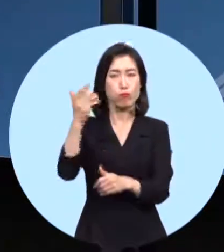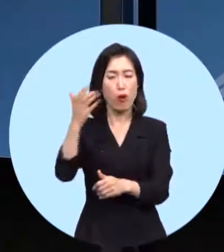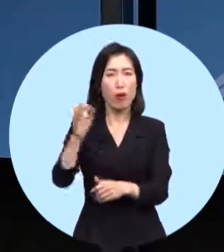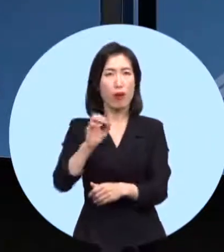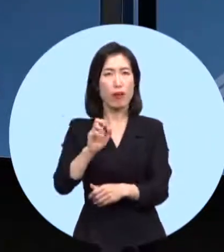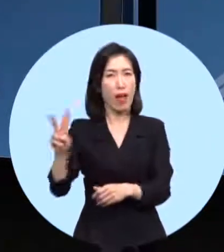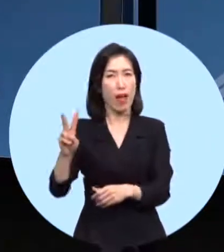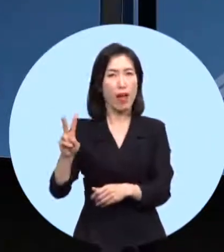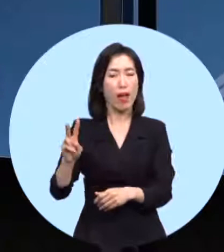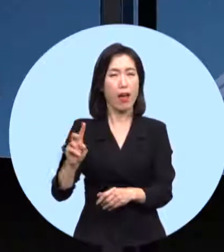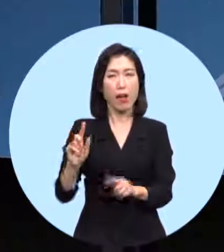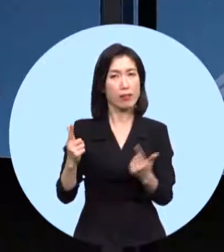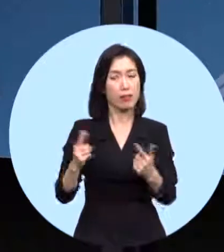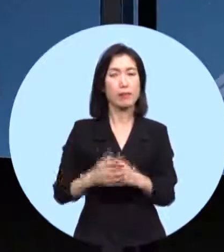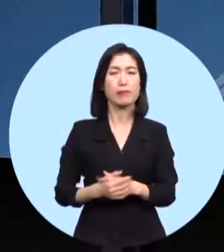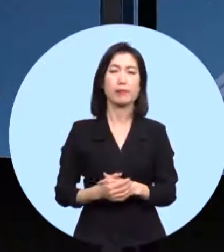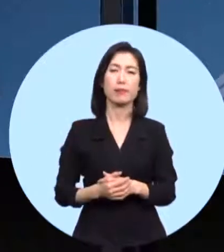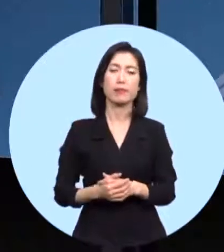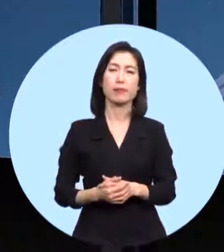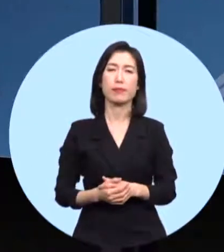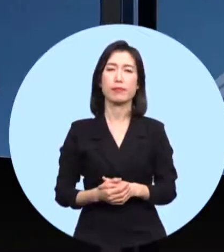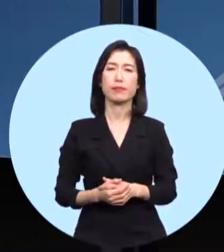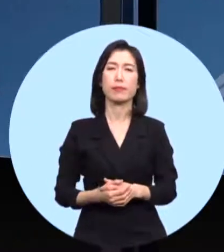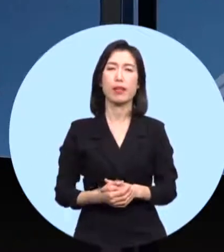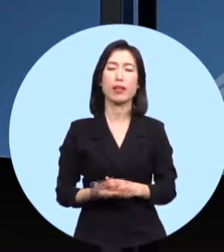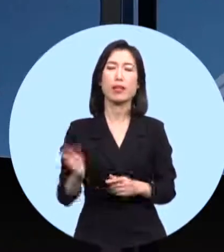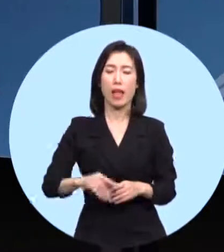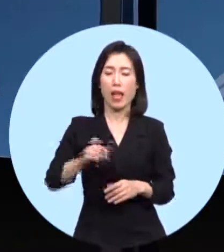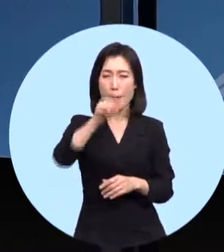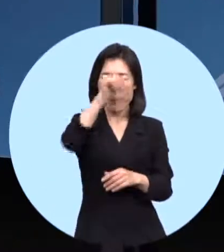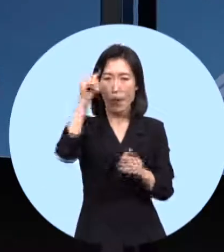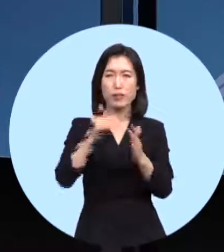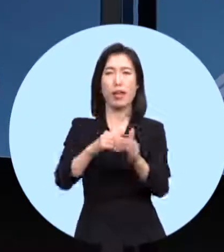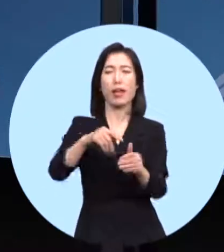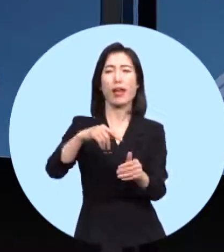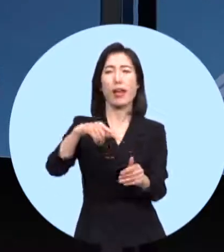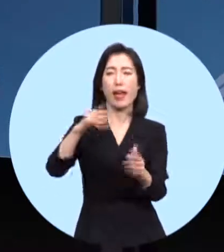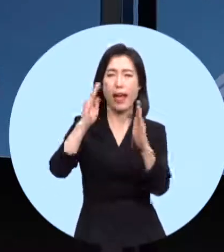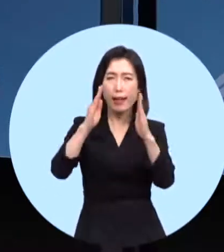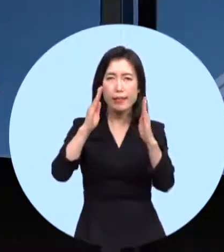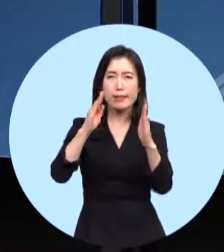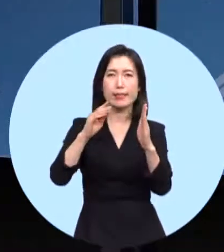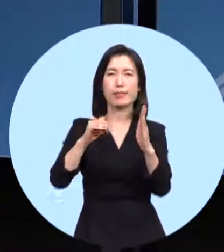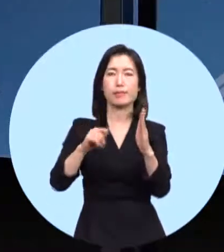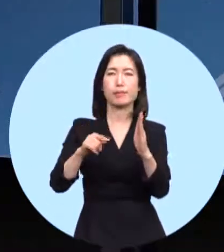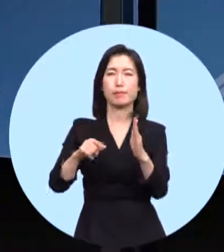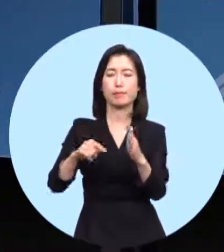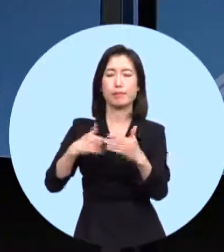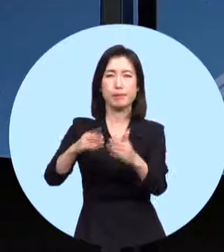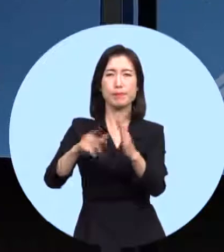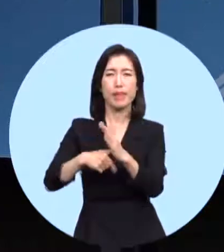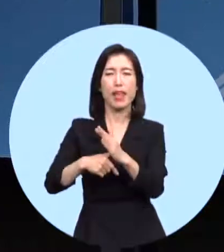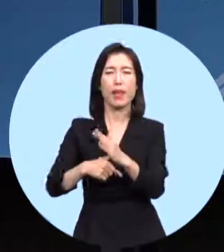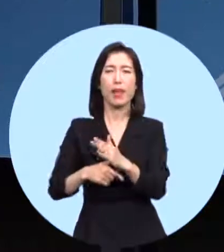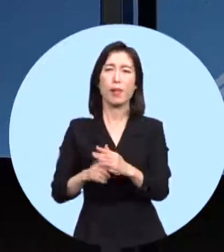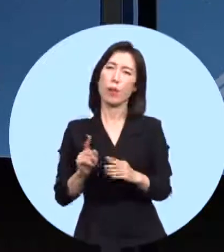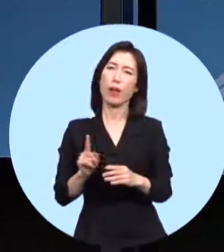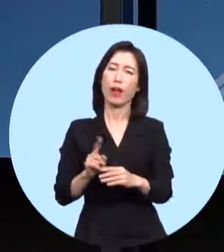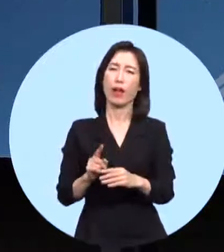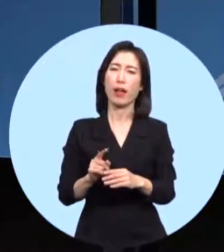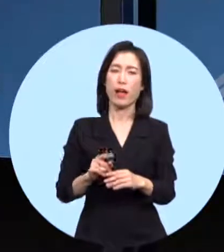그럼에도 불구하고 평생학습 도시는 시민이 질문할 수 있도록 지방 정부,